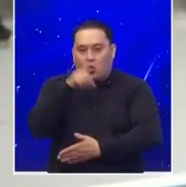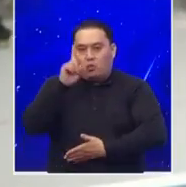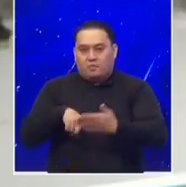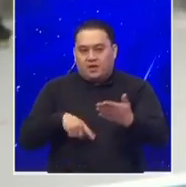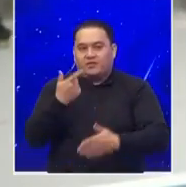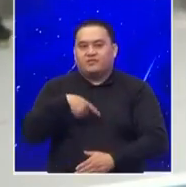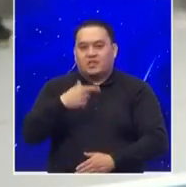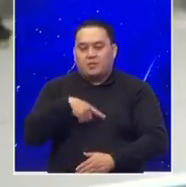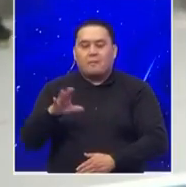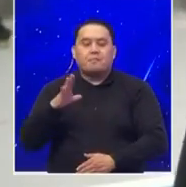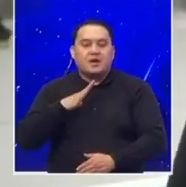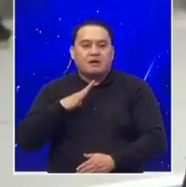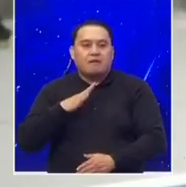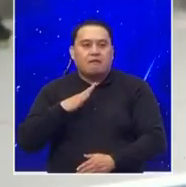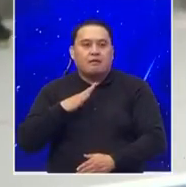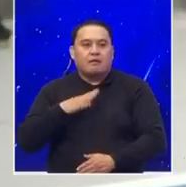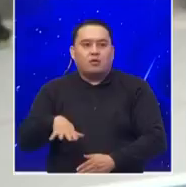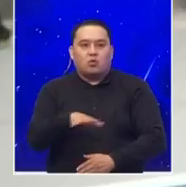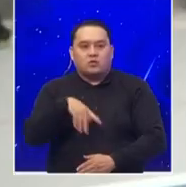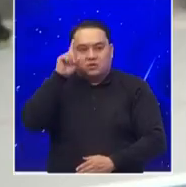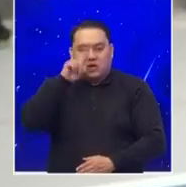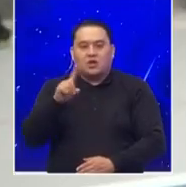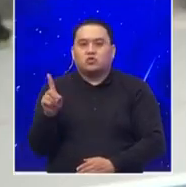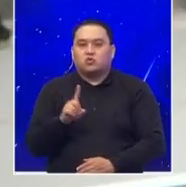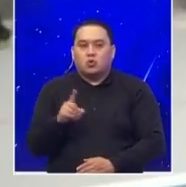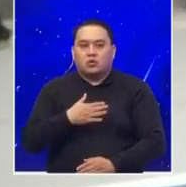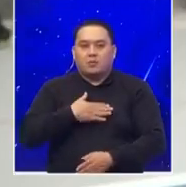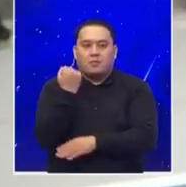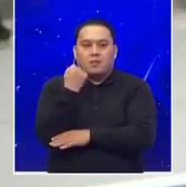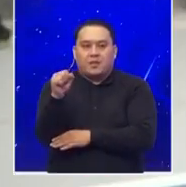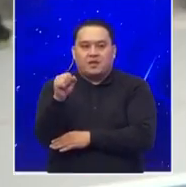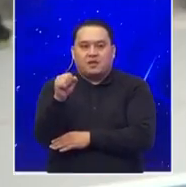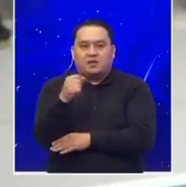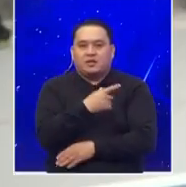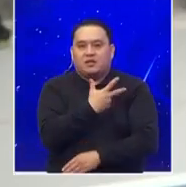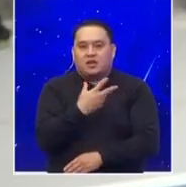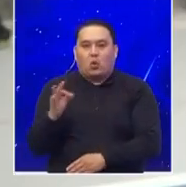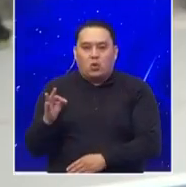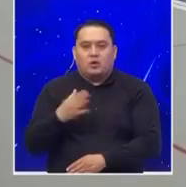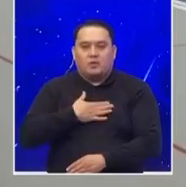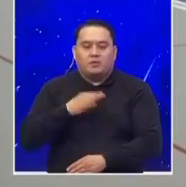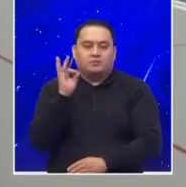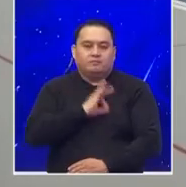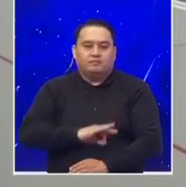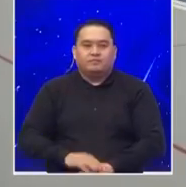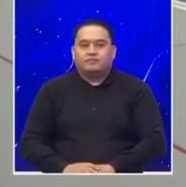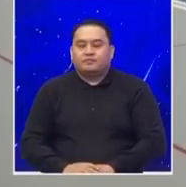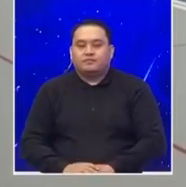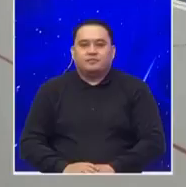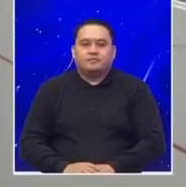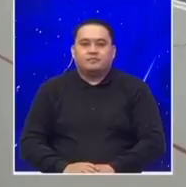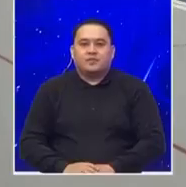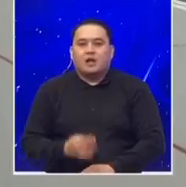себе. Мы были, выходя на площадку, мы знали, что за нами победа. 3-0 в пользу нас. Талдыкурганскому